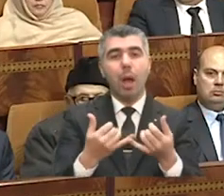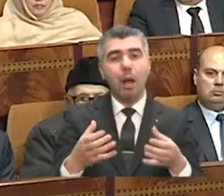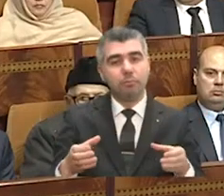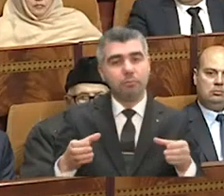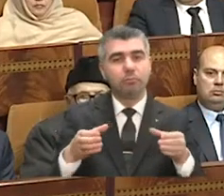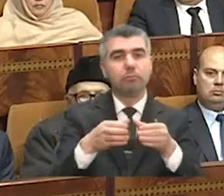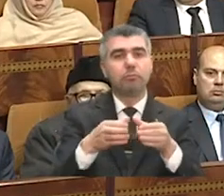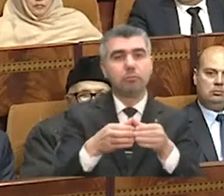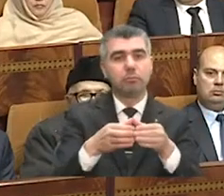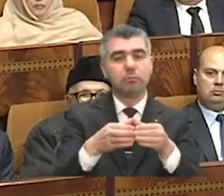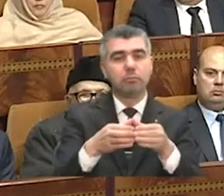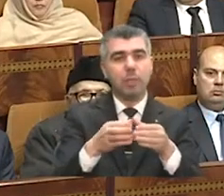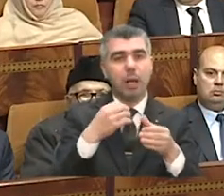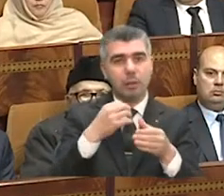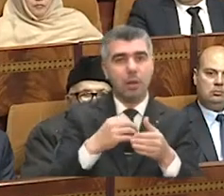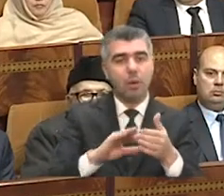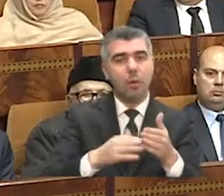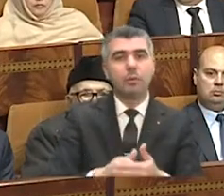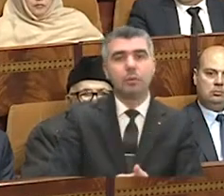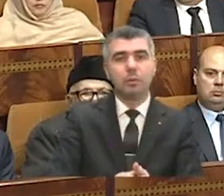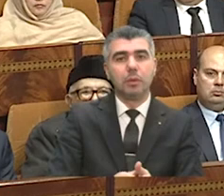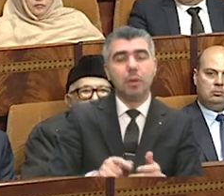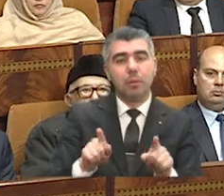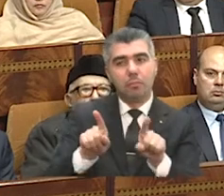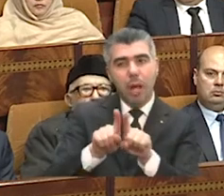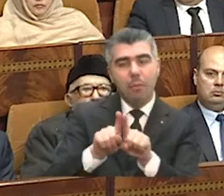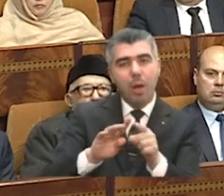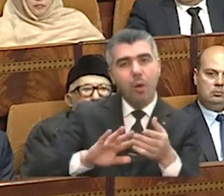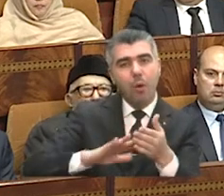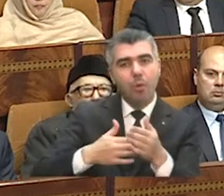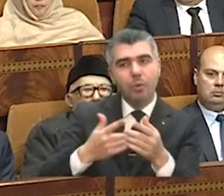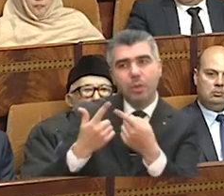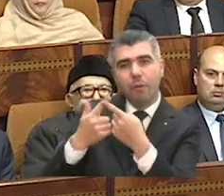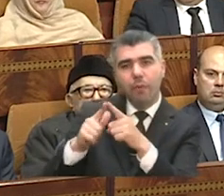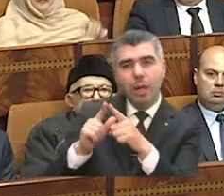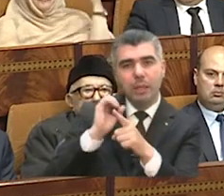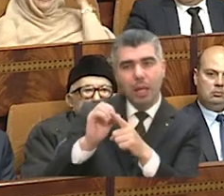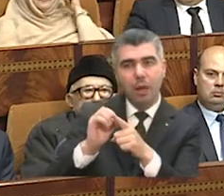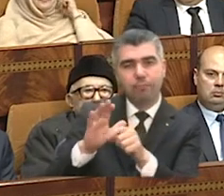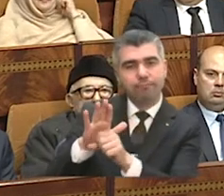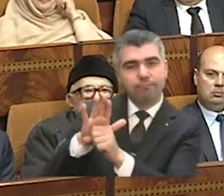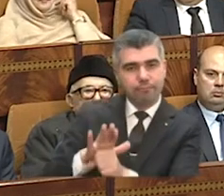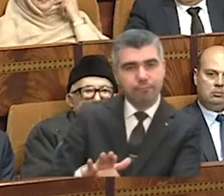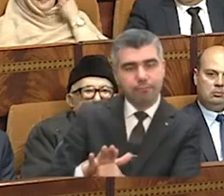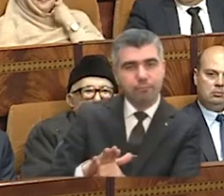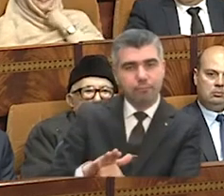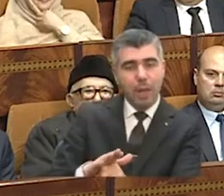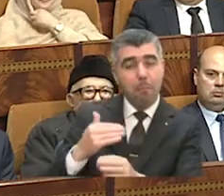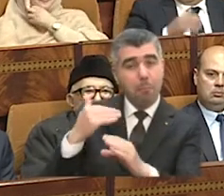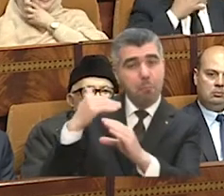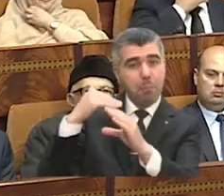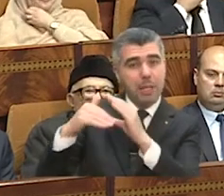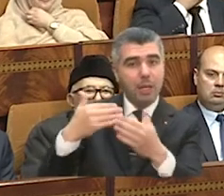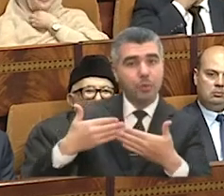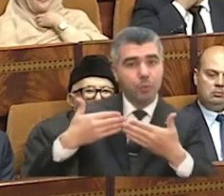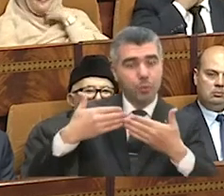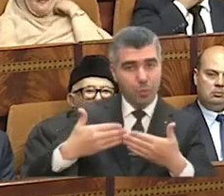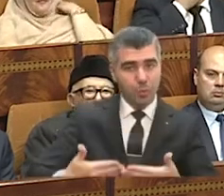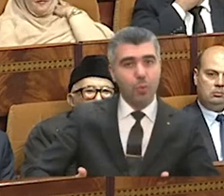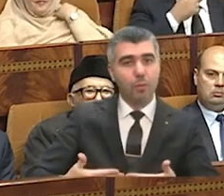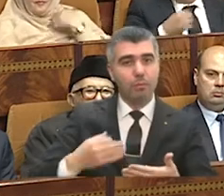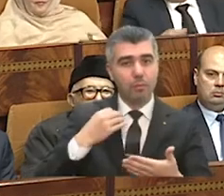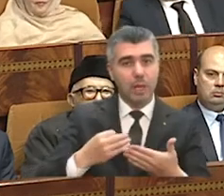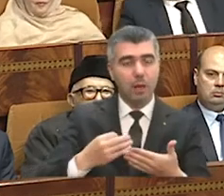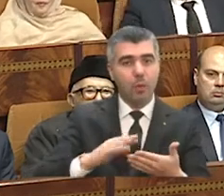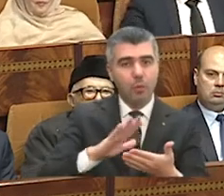donc donné un titre donc dans une réunion. Notre message